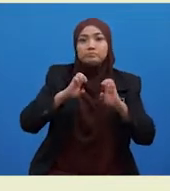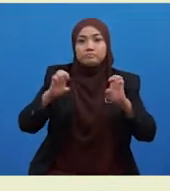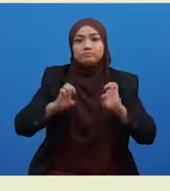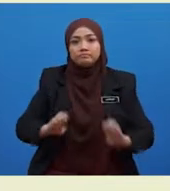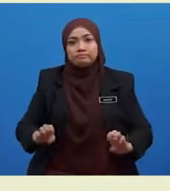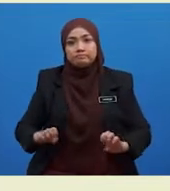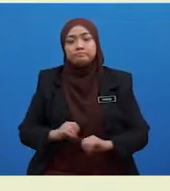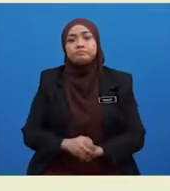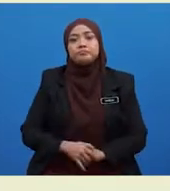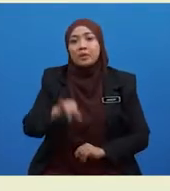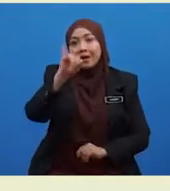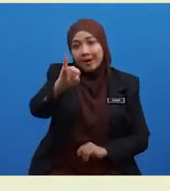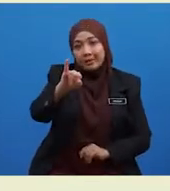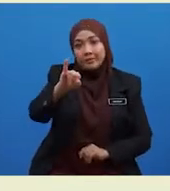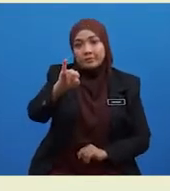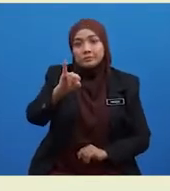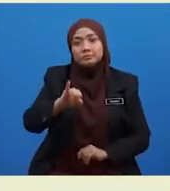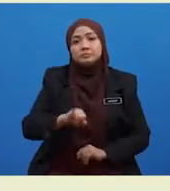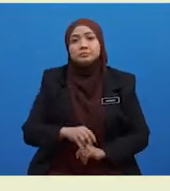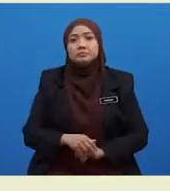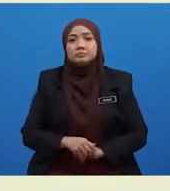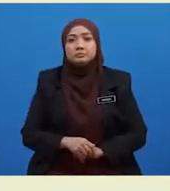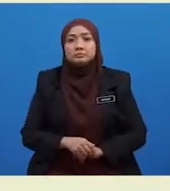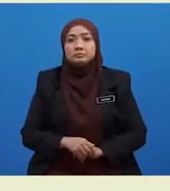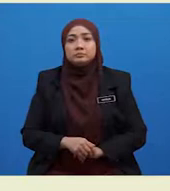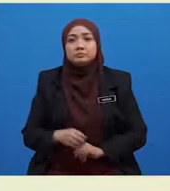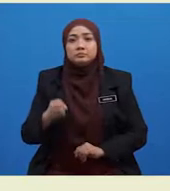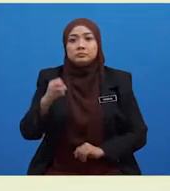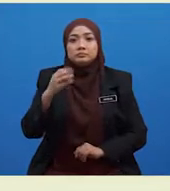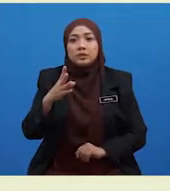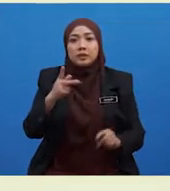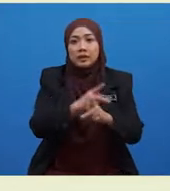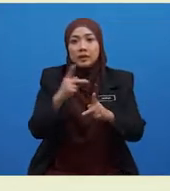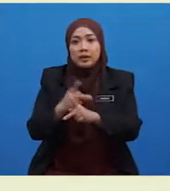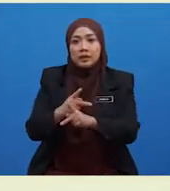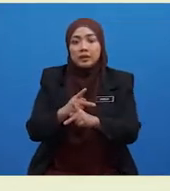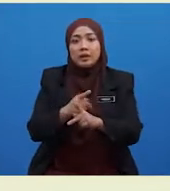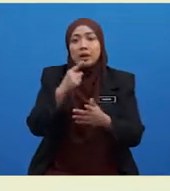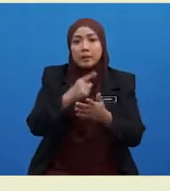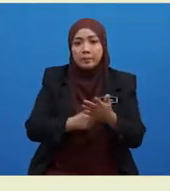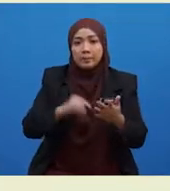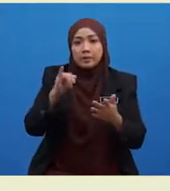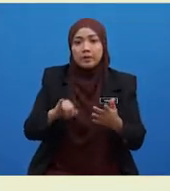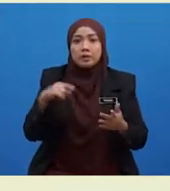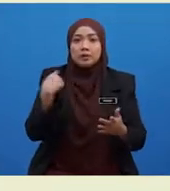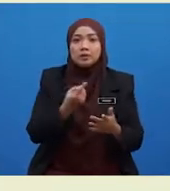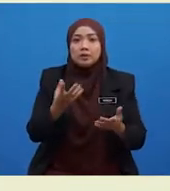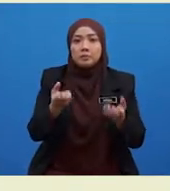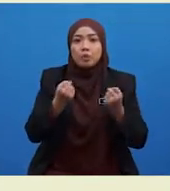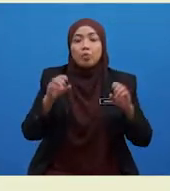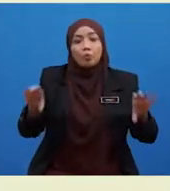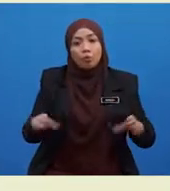Ini adalah aspek yang sangat penting dari prinsip FITT dan mungkin faktor yang paling sukar untuk